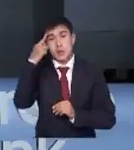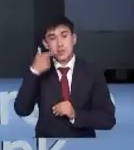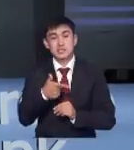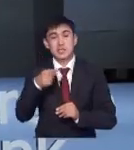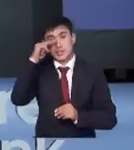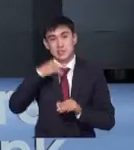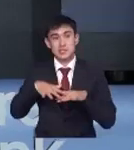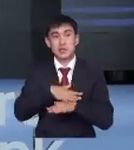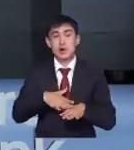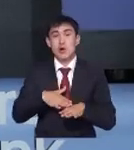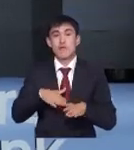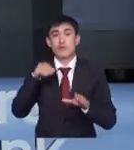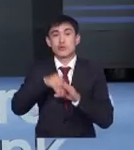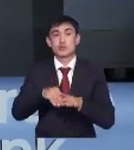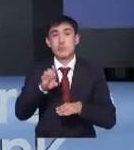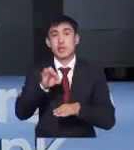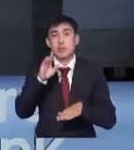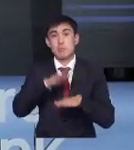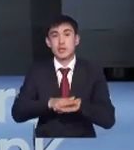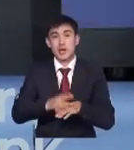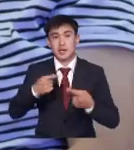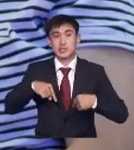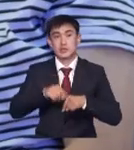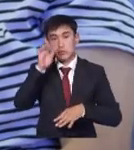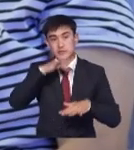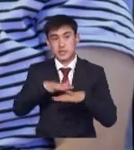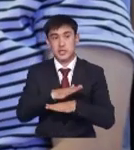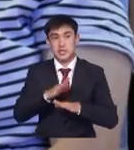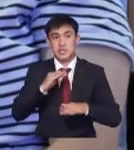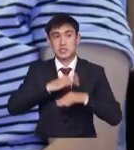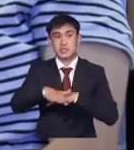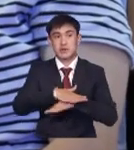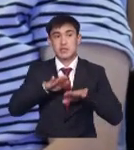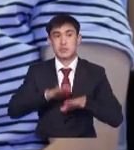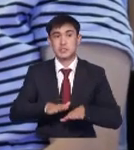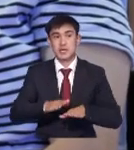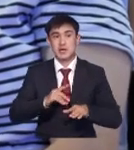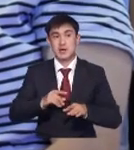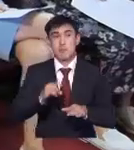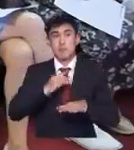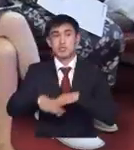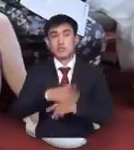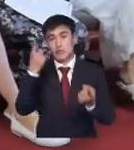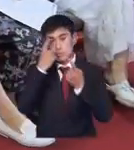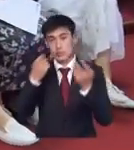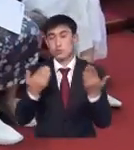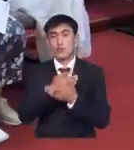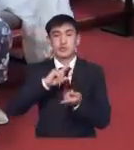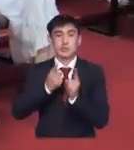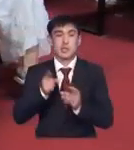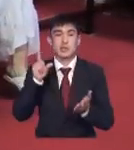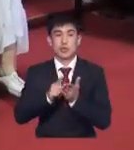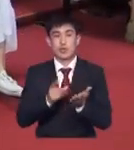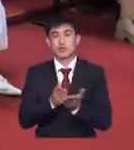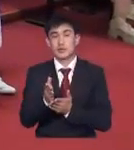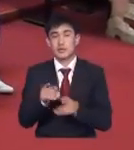вносит Беки банк организовывая турне эксперта по стране и создавая площадки на местах где информируется новые изменения в налоговой